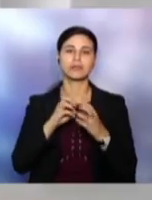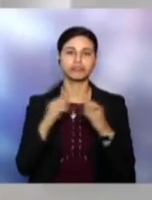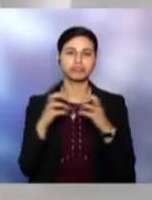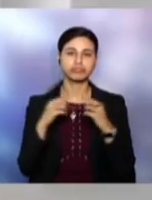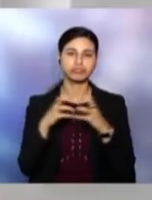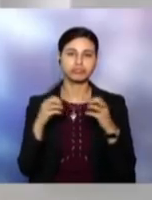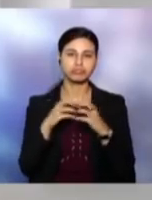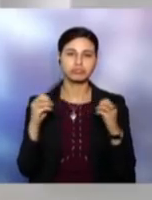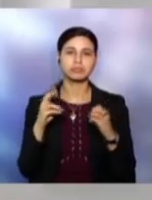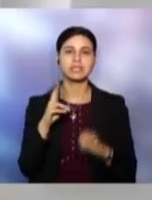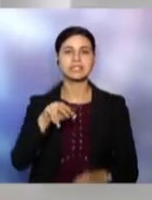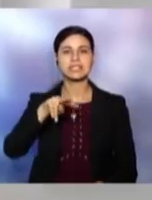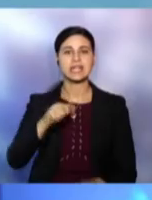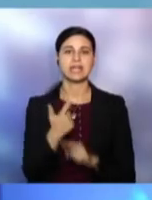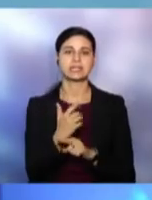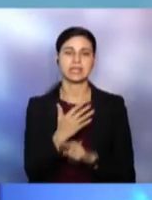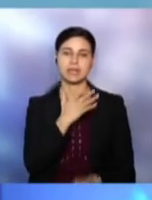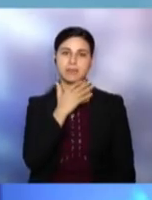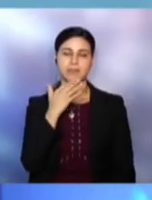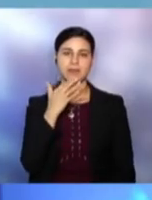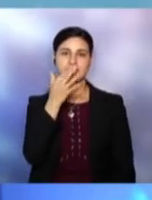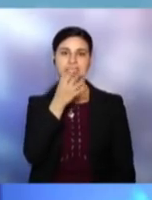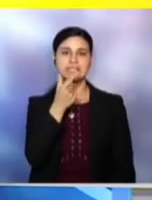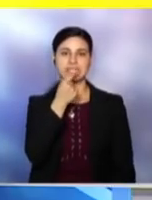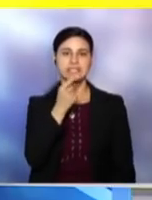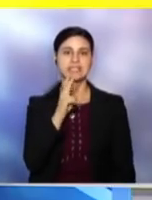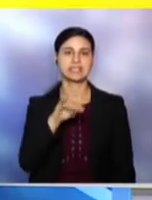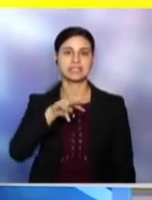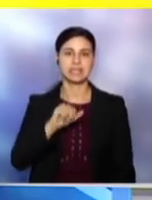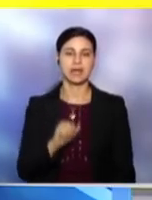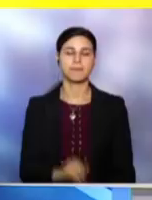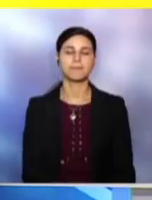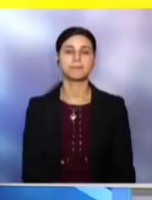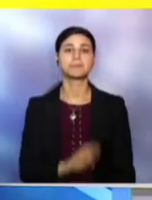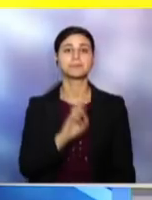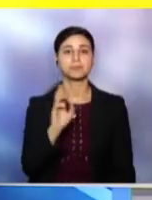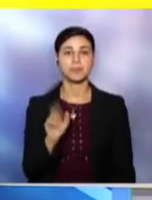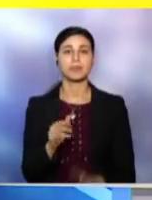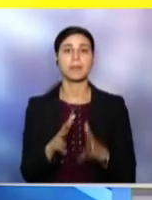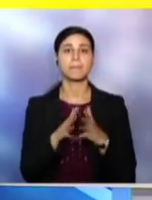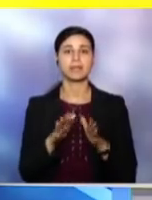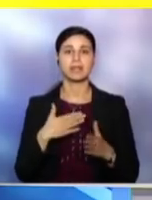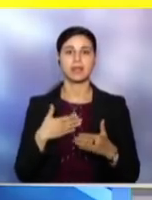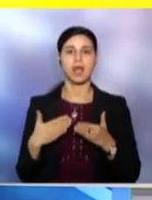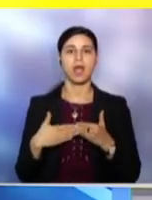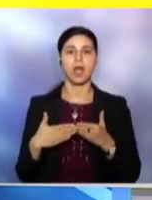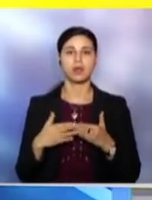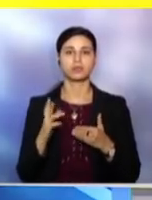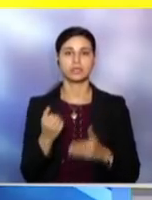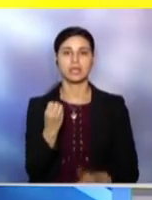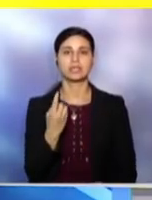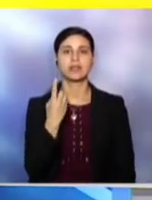დახლეჩილი, დენატურირებული, ადვილად შესაძლებელი ცილით და მაქსიმალურად ახლოს არის ჩვენს ორგანიზმთან. და კიდევ